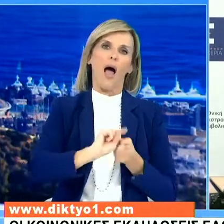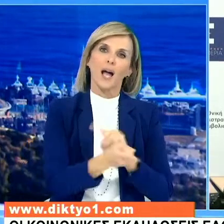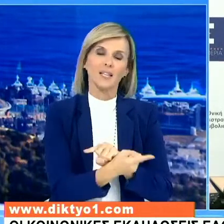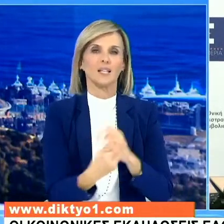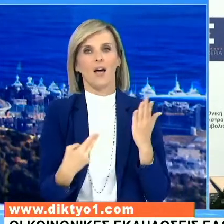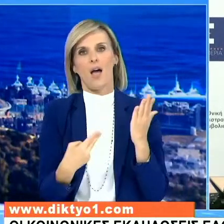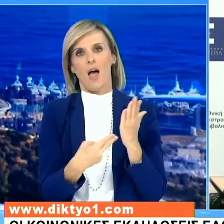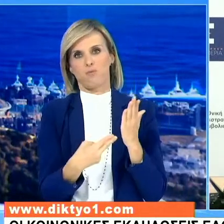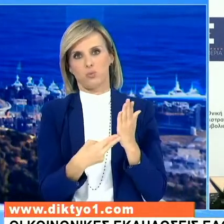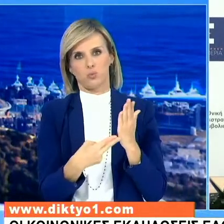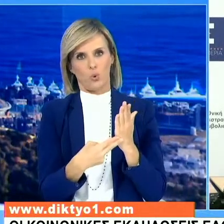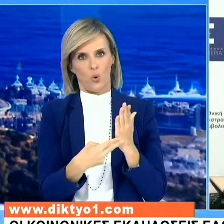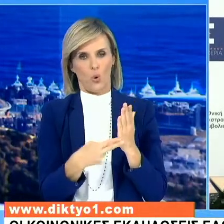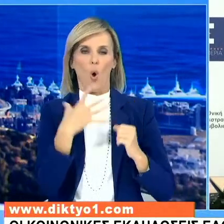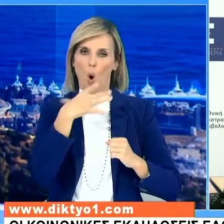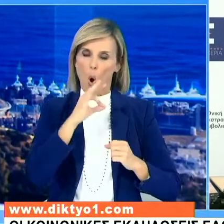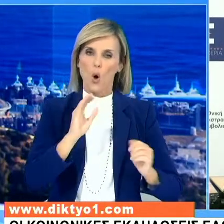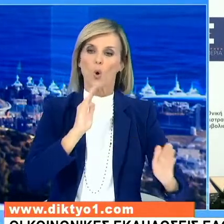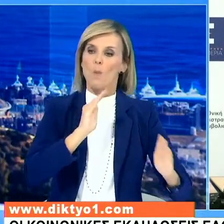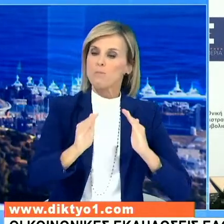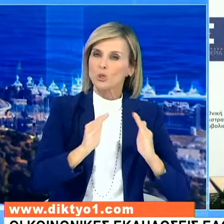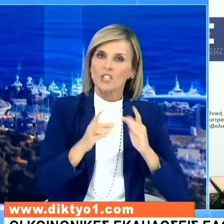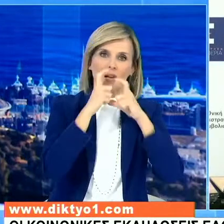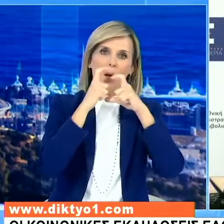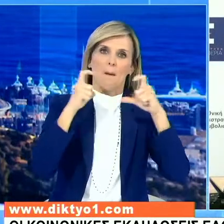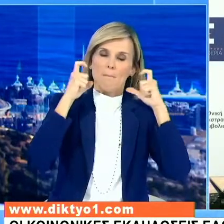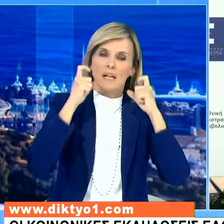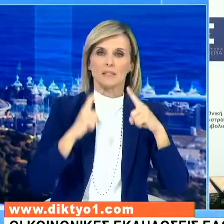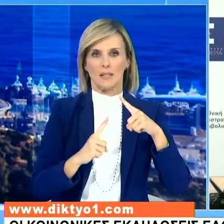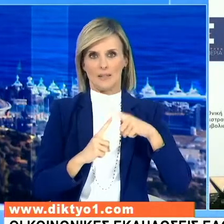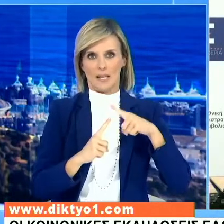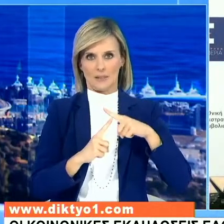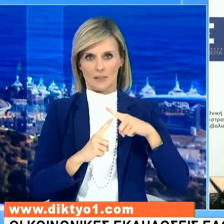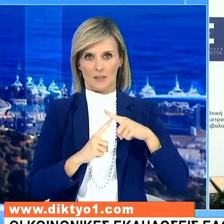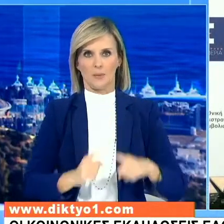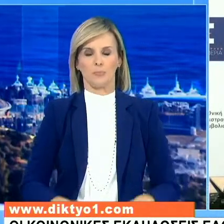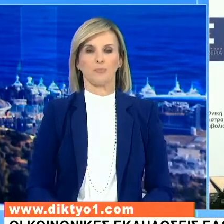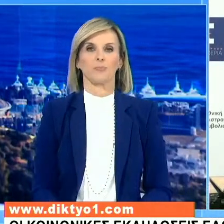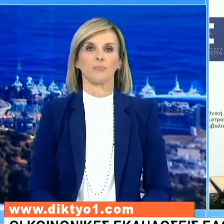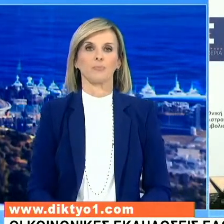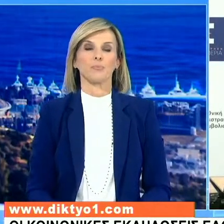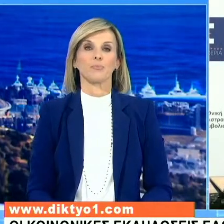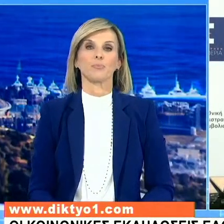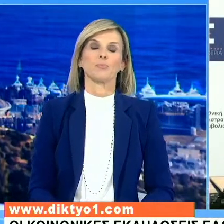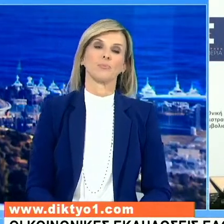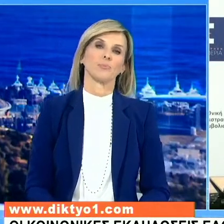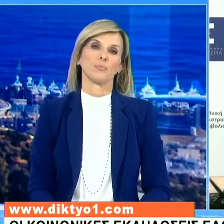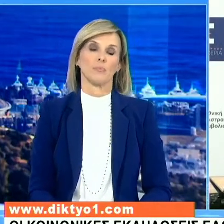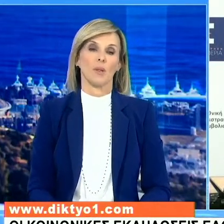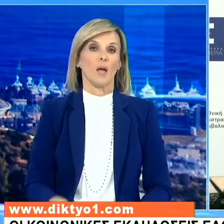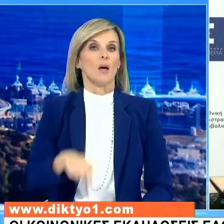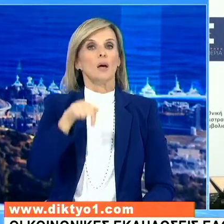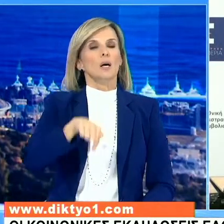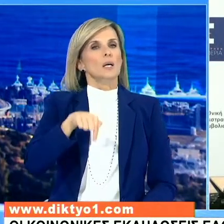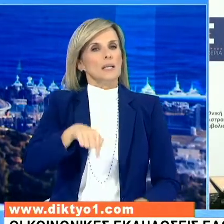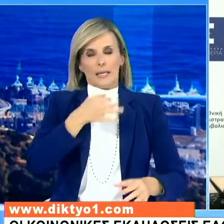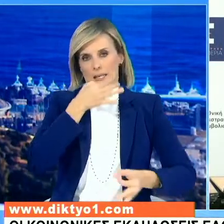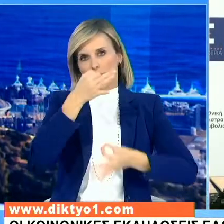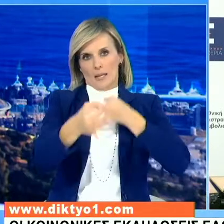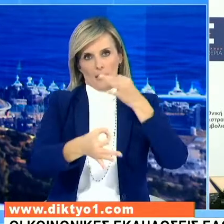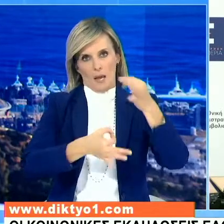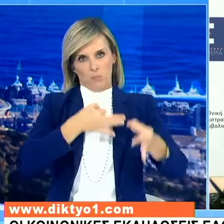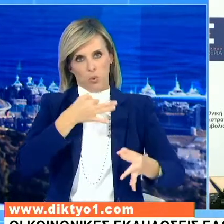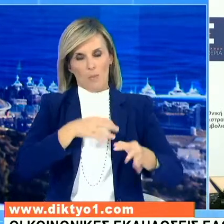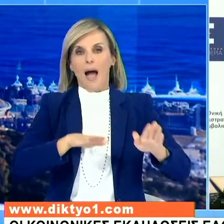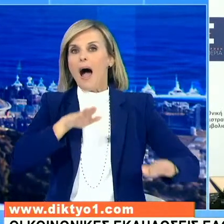Αύγουστο. Αυτό όμως που έχει ακόμα μεγαλύτερη σημασία να γίνει κατανοητό είναι ότι η ανάλυση των δεδομένων